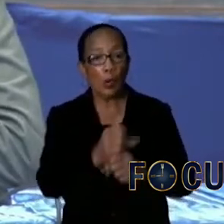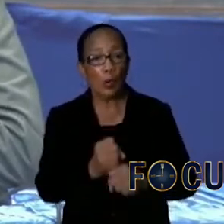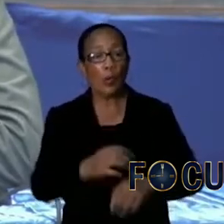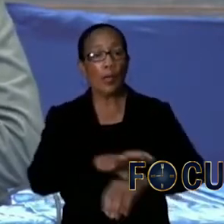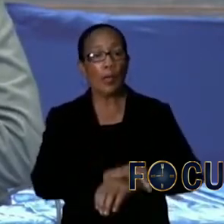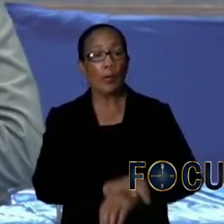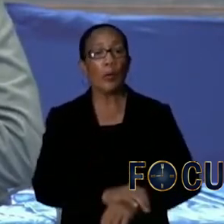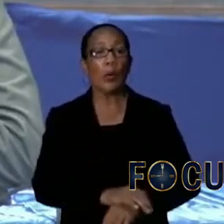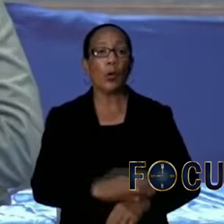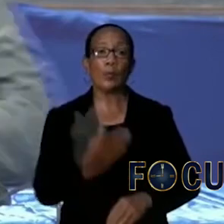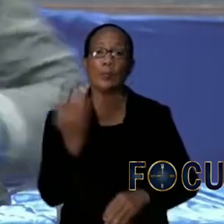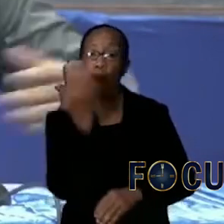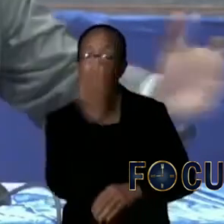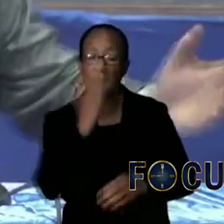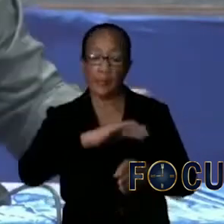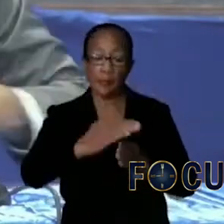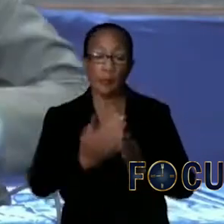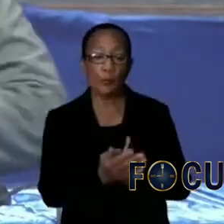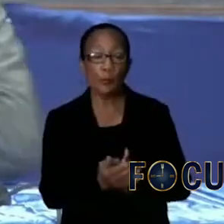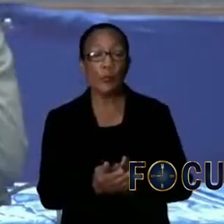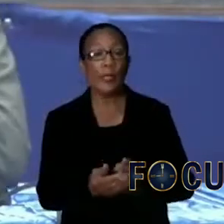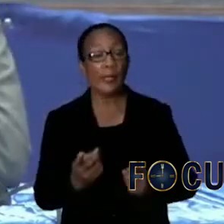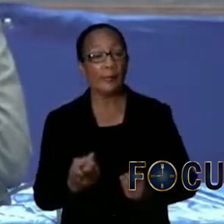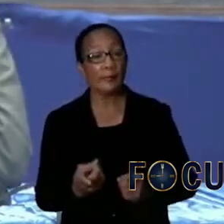ook de medische studenten die voor de